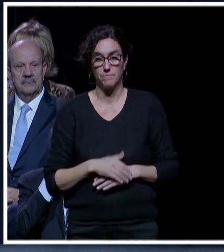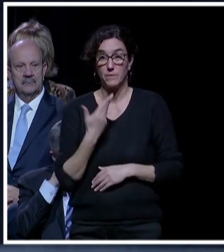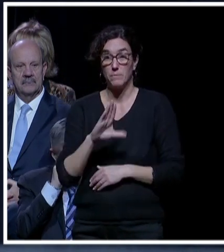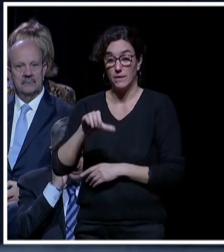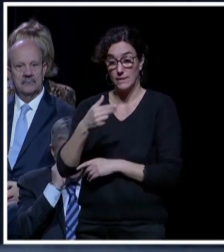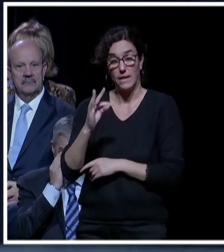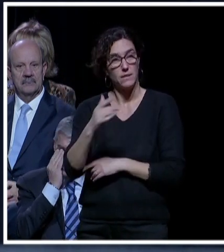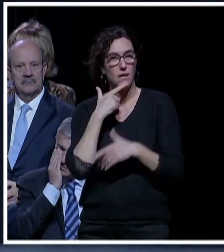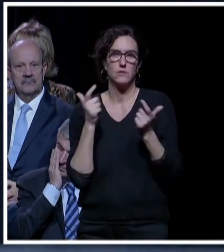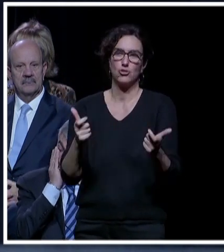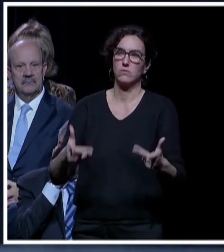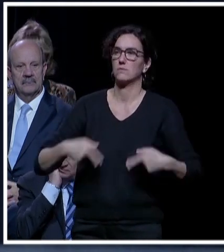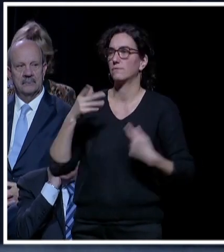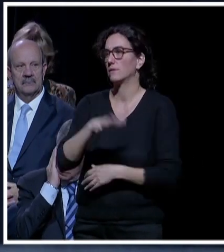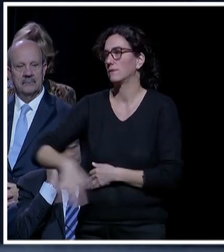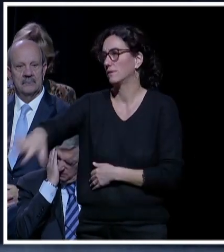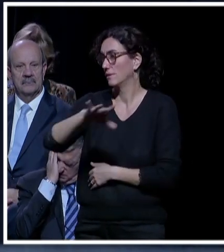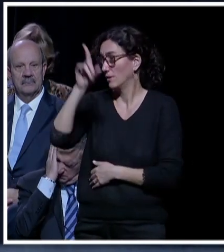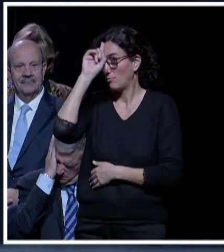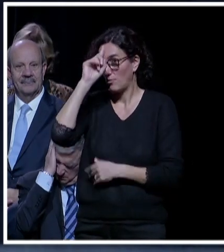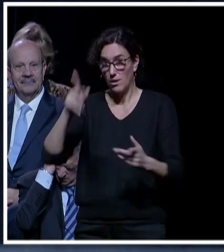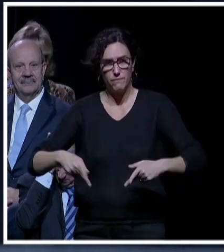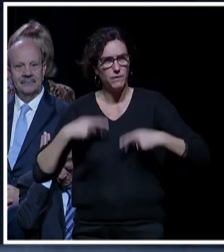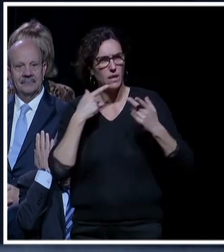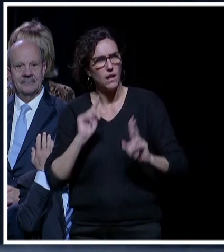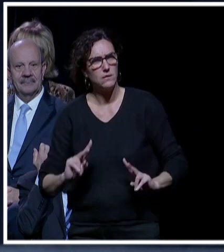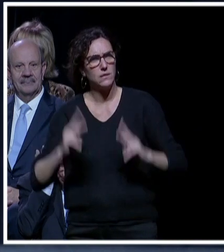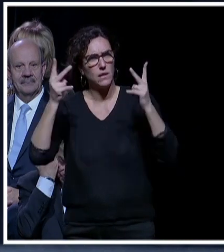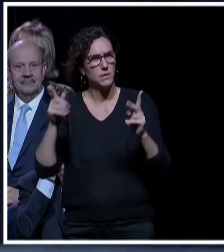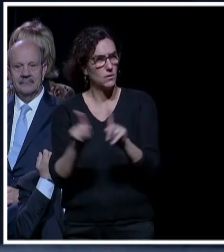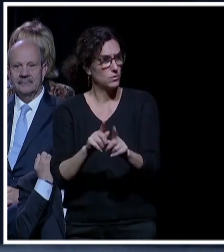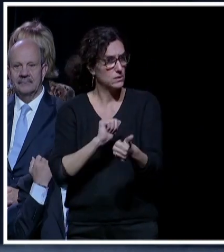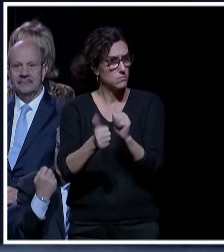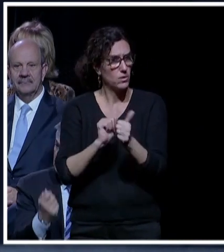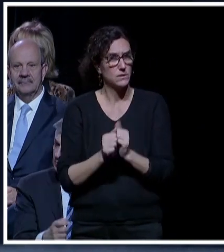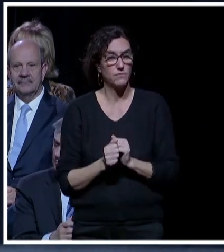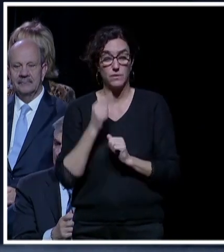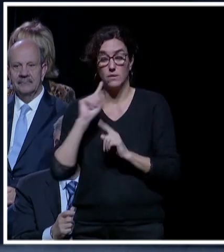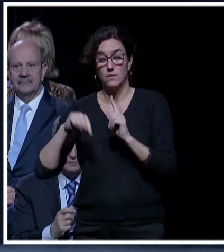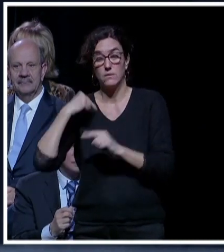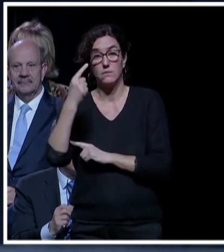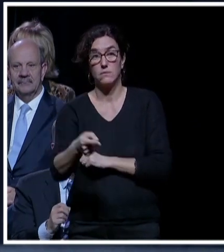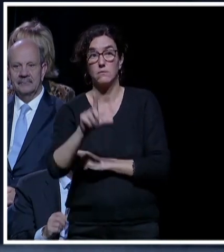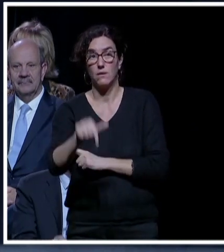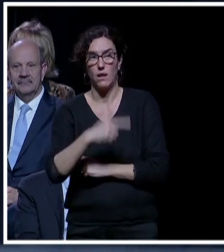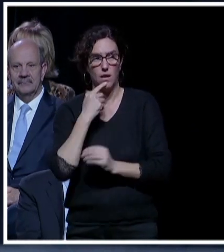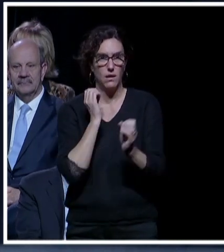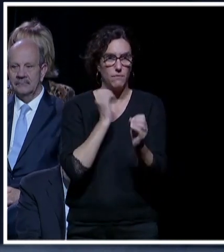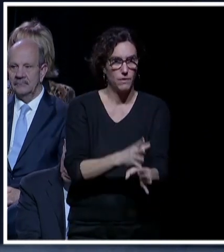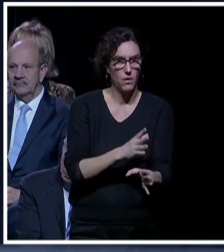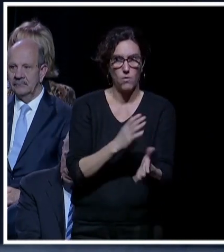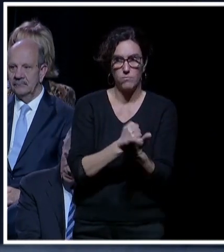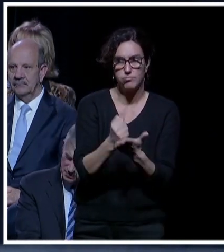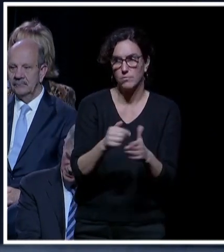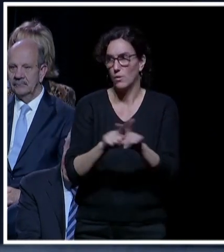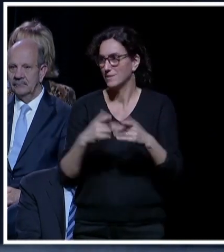sportive. Le succès de l'Urban Trail en septembre dernier et l'arrivée prochaine d'une nouvelle épreuve cycliste le rappellent. Alors merci à